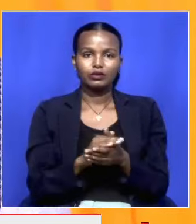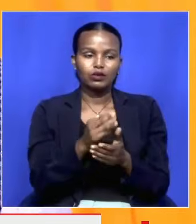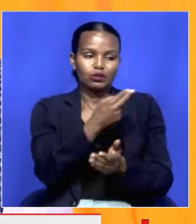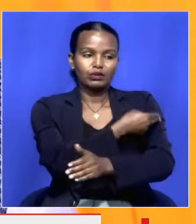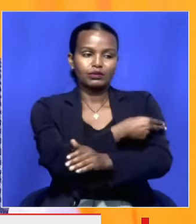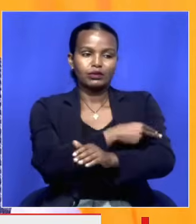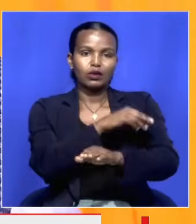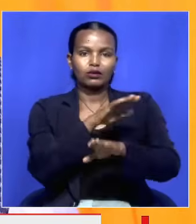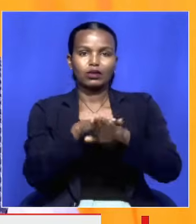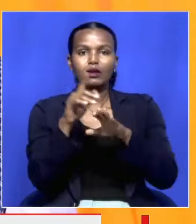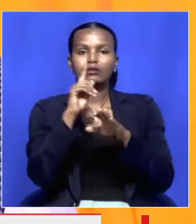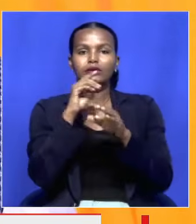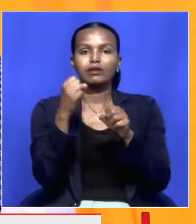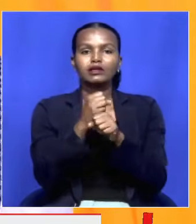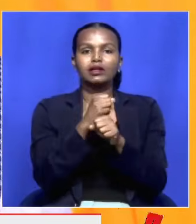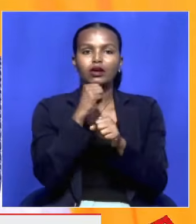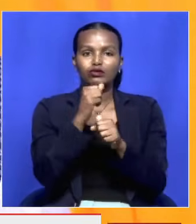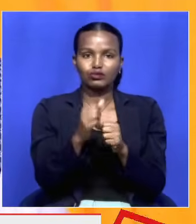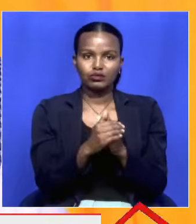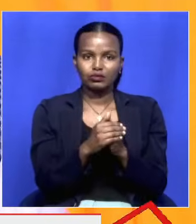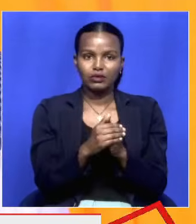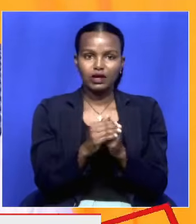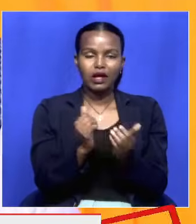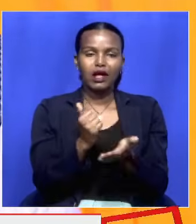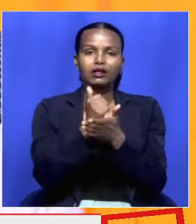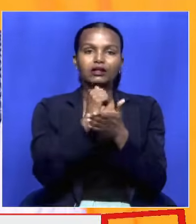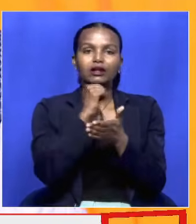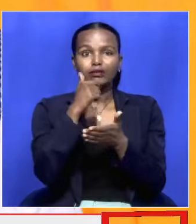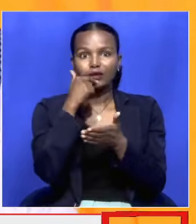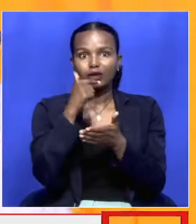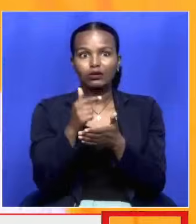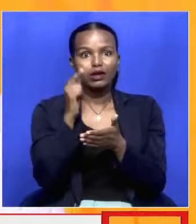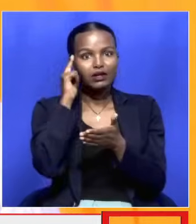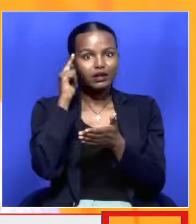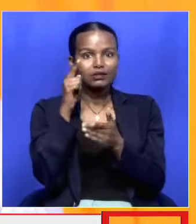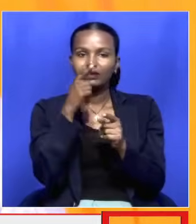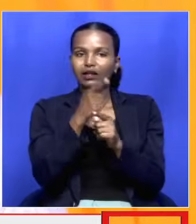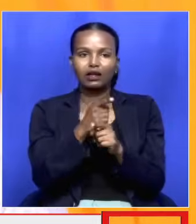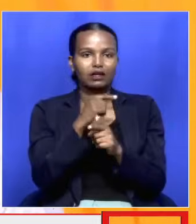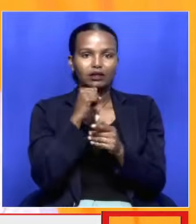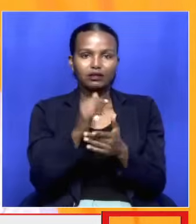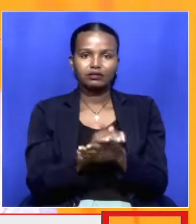ሆስፒታሉ ላይ ምንም አልሰራችሁም አልተደገፈም የሚለው ውሳቤ ግን ልክ አይደለም።